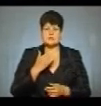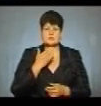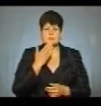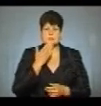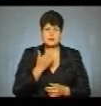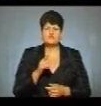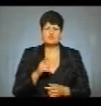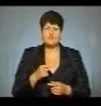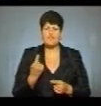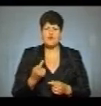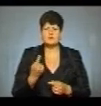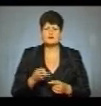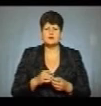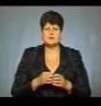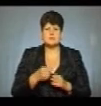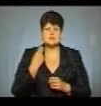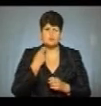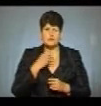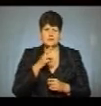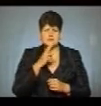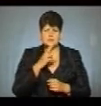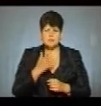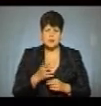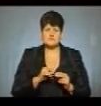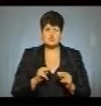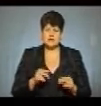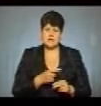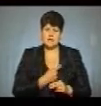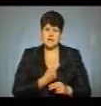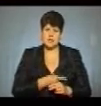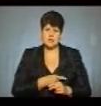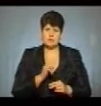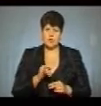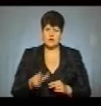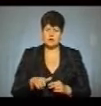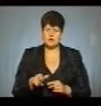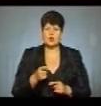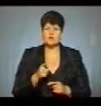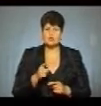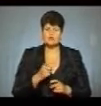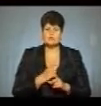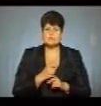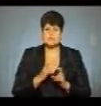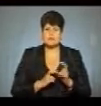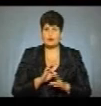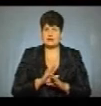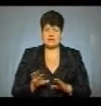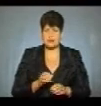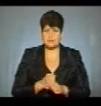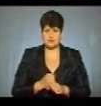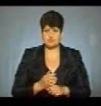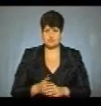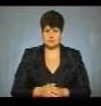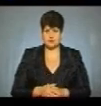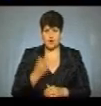в області такі проблеми, як заборгованості виплати заробітної плати вчителям і лікарям, погані дороги і чому спиртзаводи не працюють.